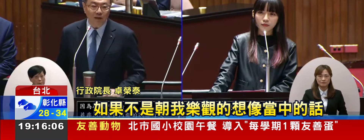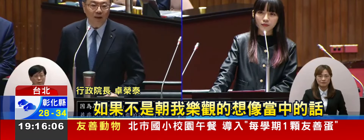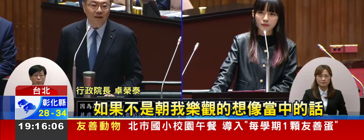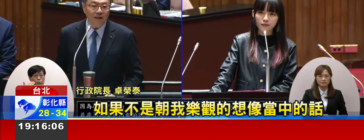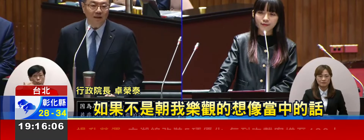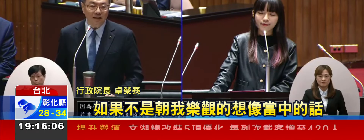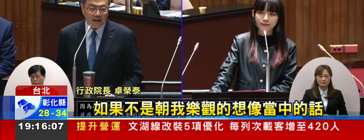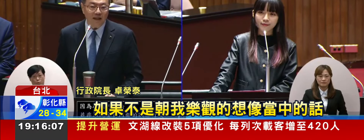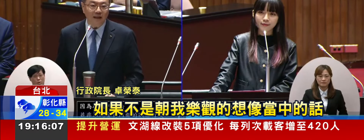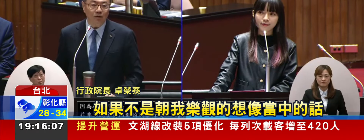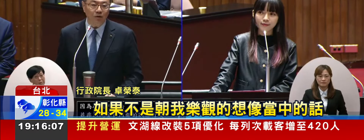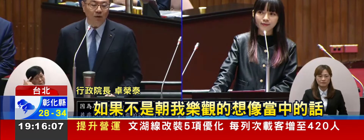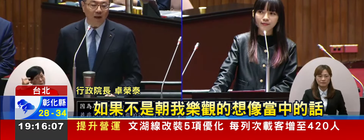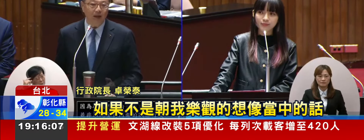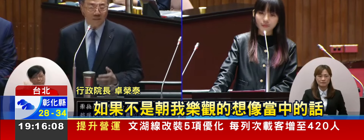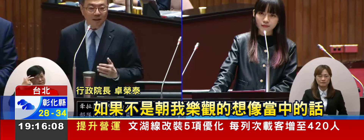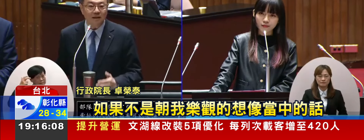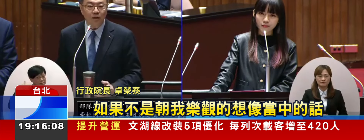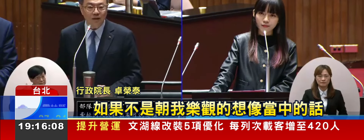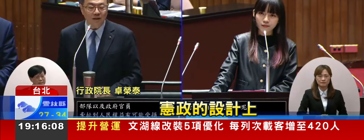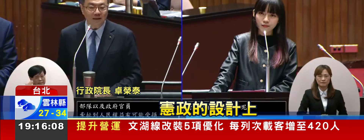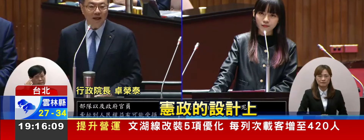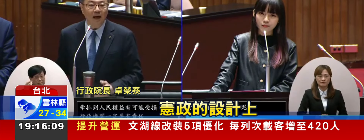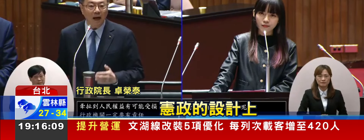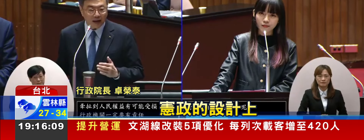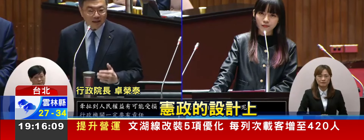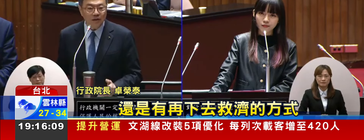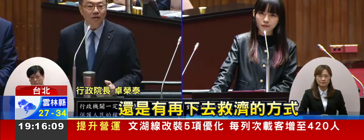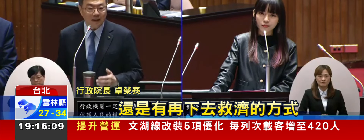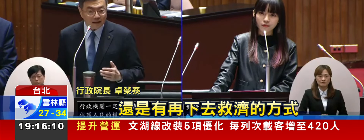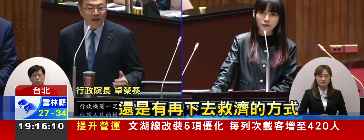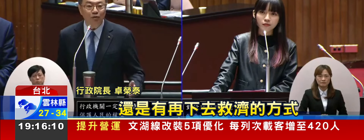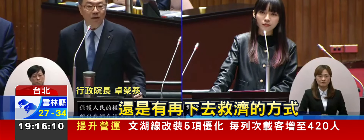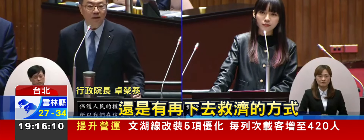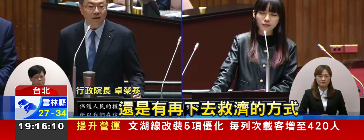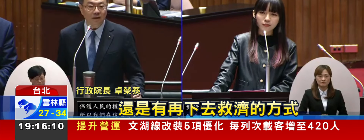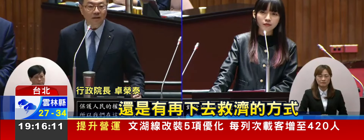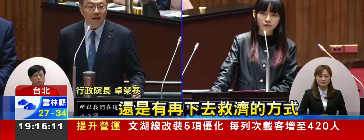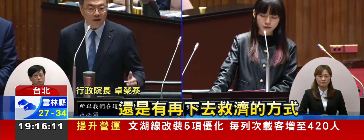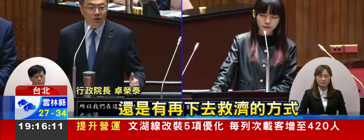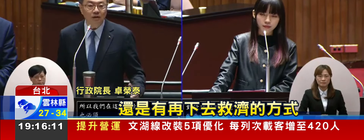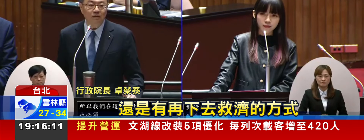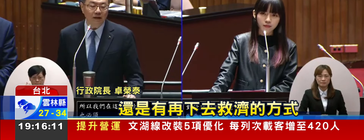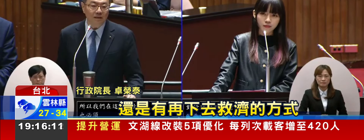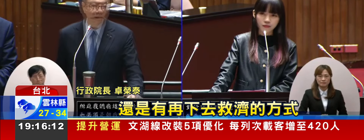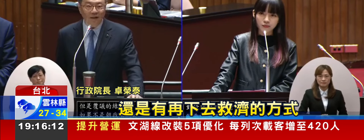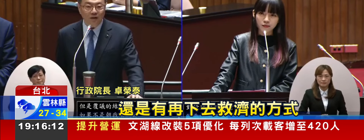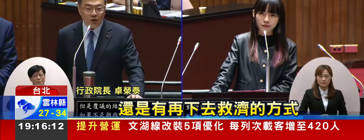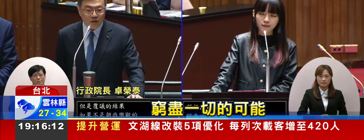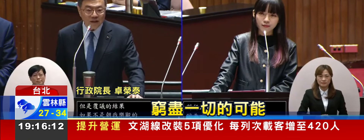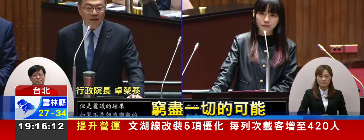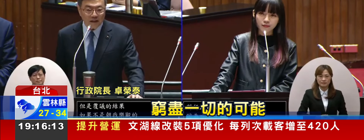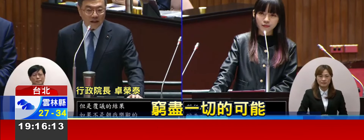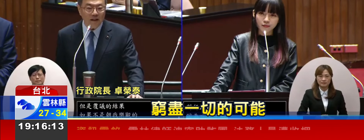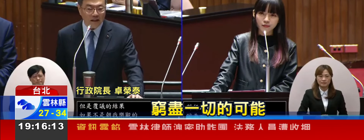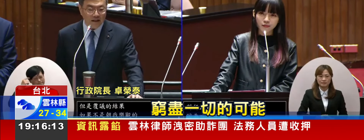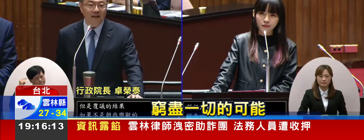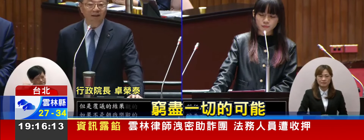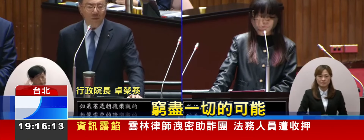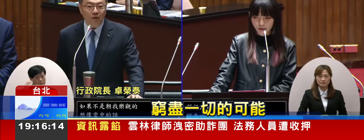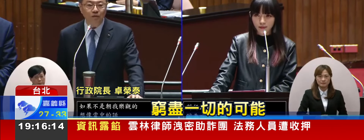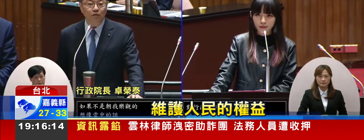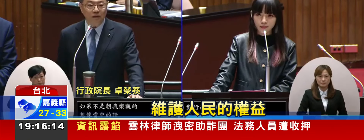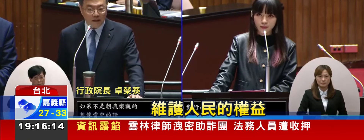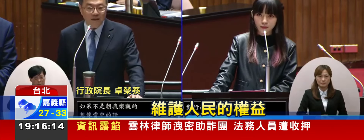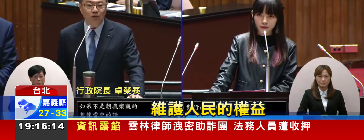朝我乐观的想象当中的话，宪政的设计上还是有再下去的这个救济的方式，穷尽一切的可